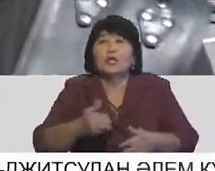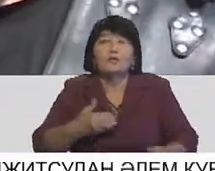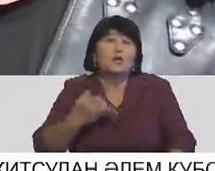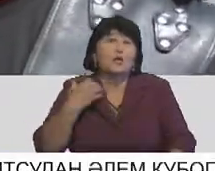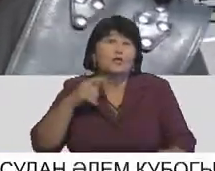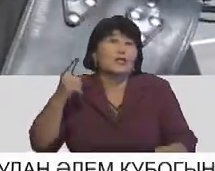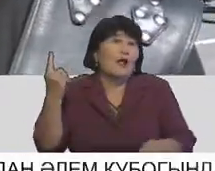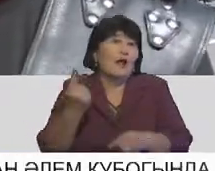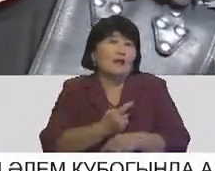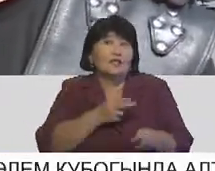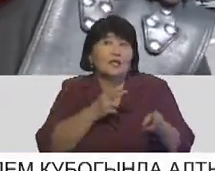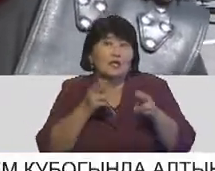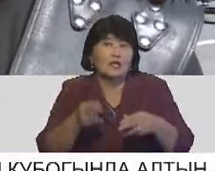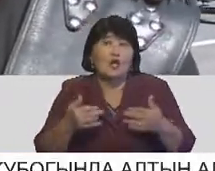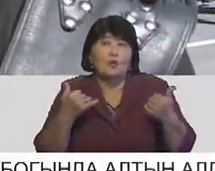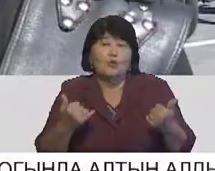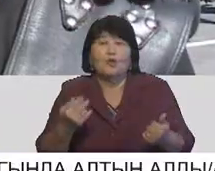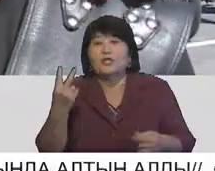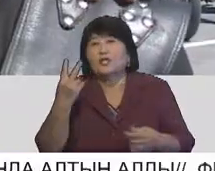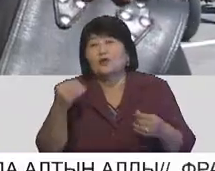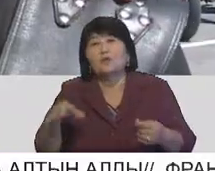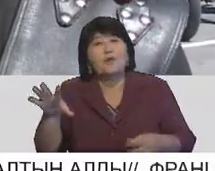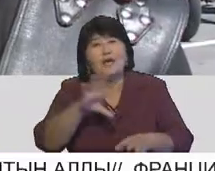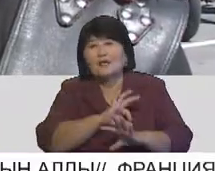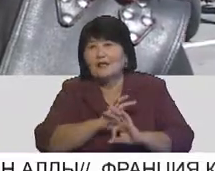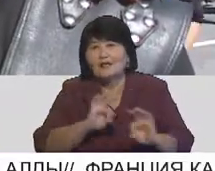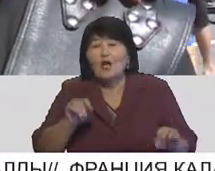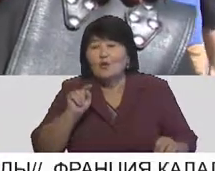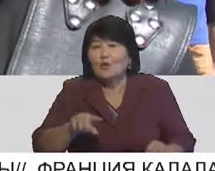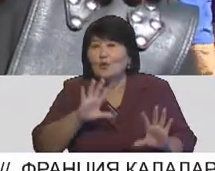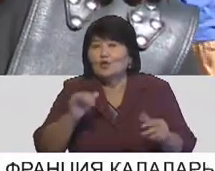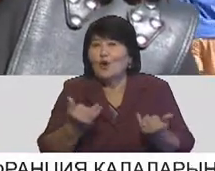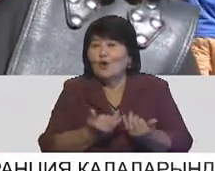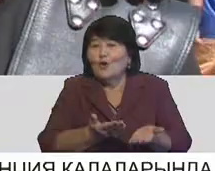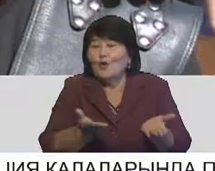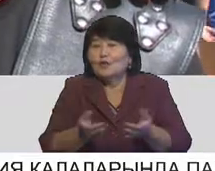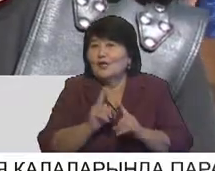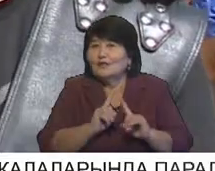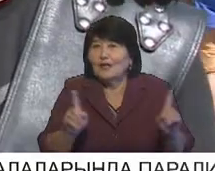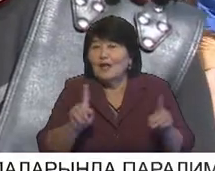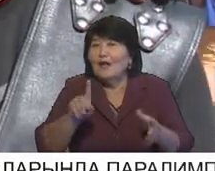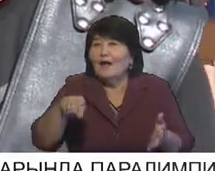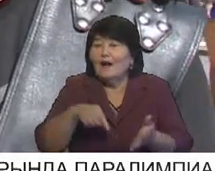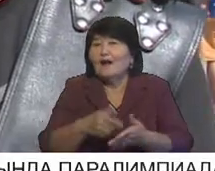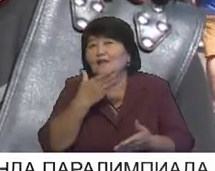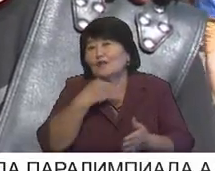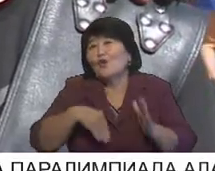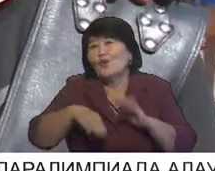Қызылордаға алғаш рет келіп тұрмыз. Бүгін екінші күн, бәрі тамаша. Бұл жақтың қонақжайлығы ерекше екен. Қалаларыңыз өркендей берсін.